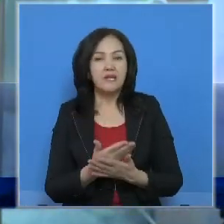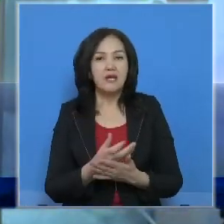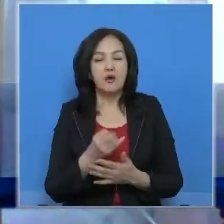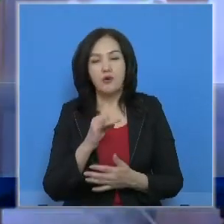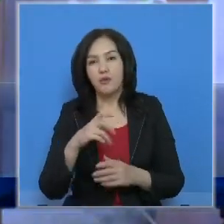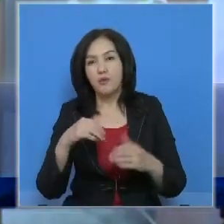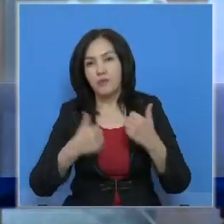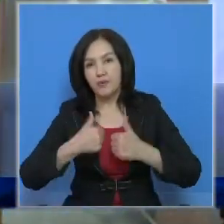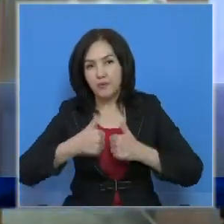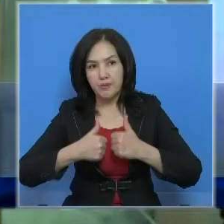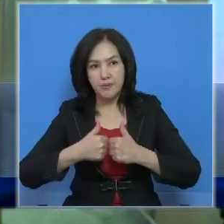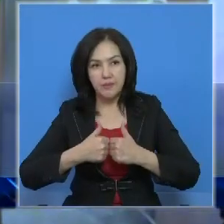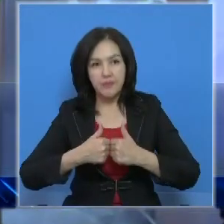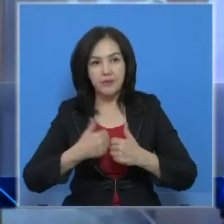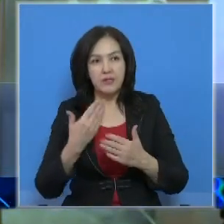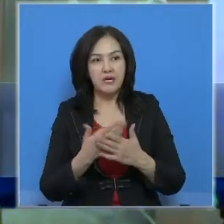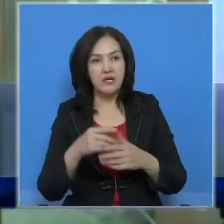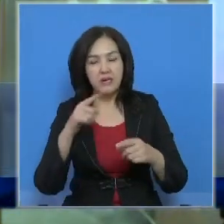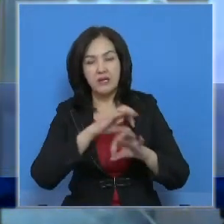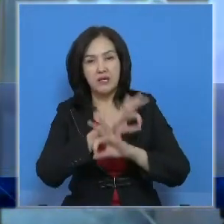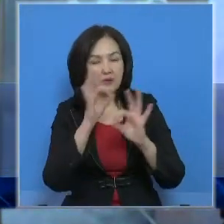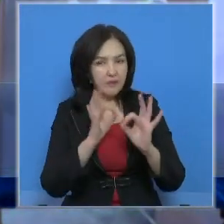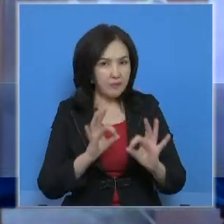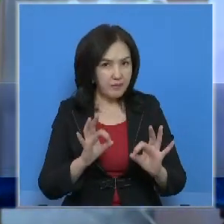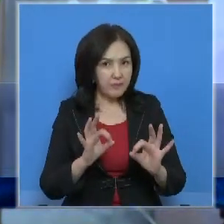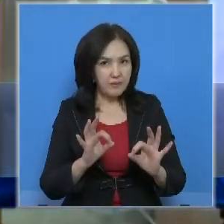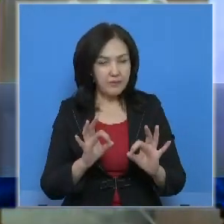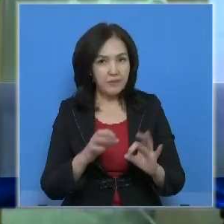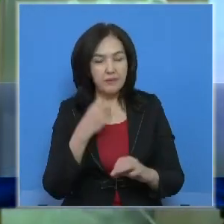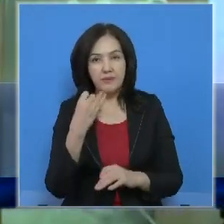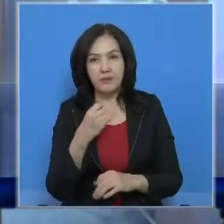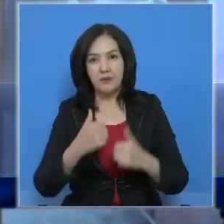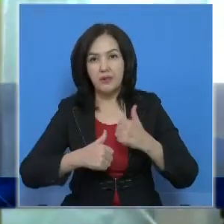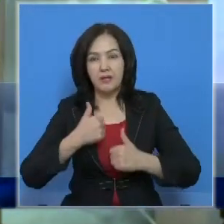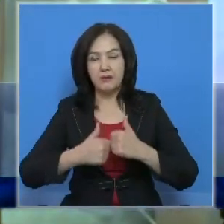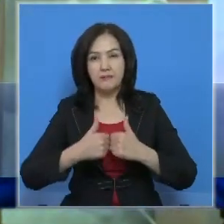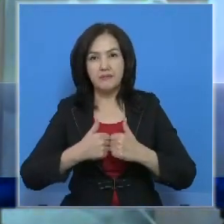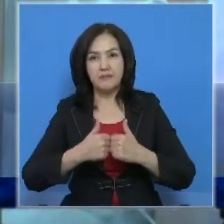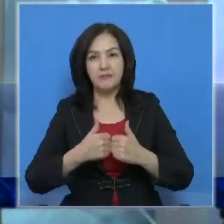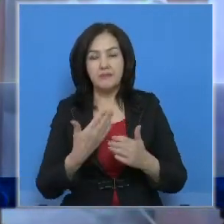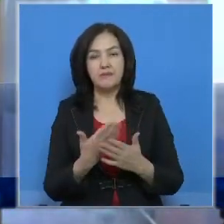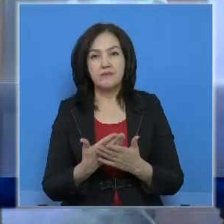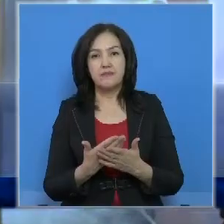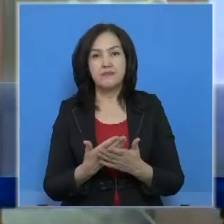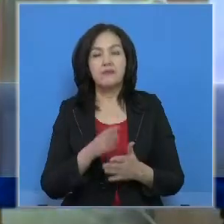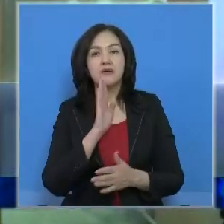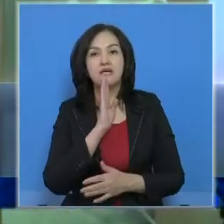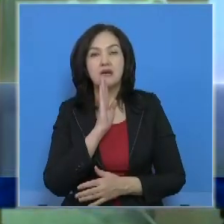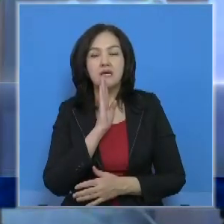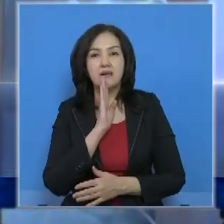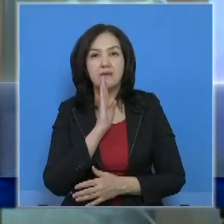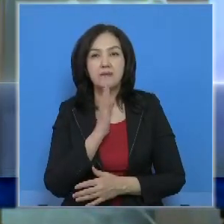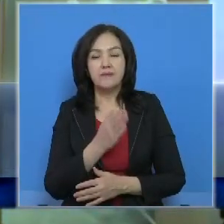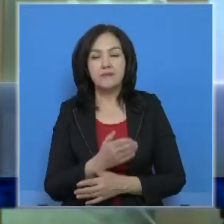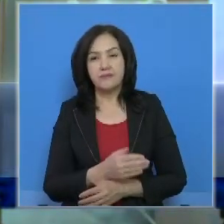интеллектуальный конкурс, конкурс творческий и конкурс среди девушек по